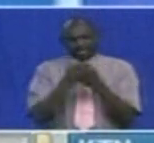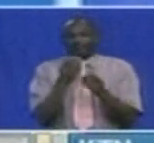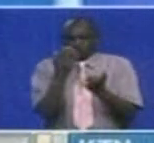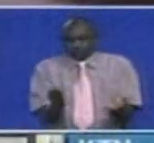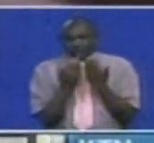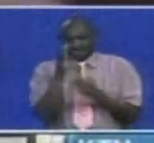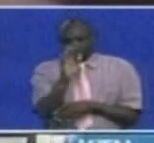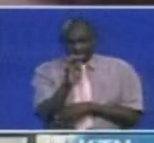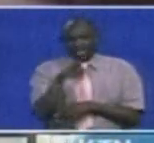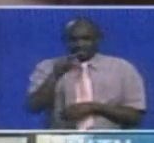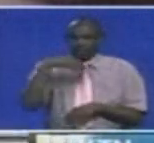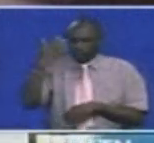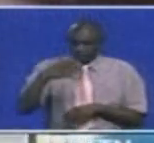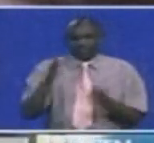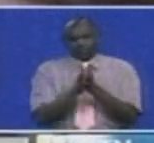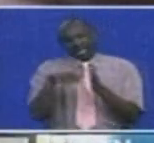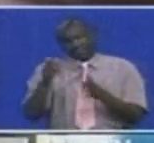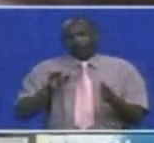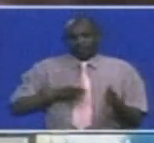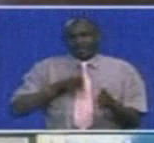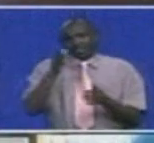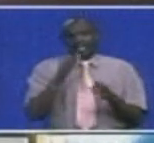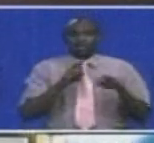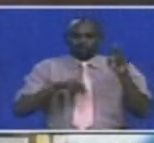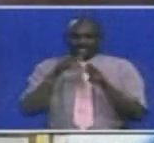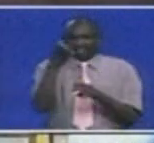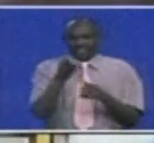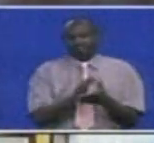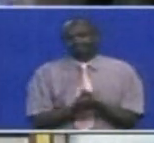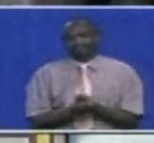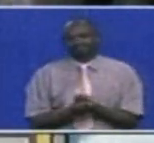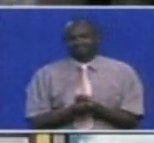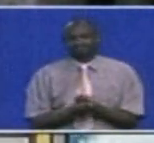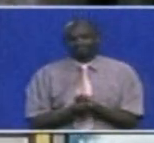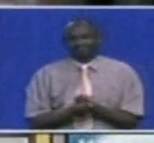his time with other women at the guest house.